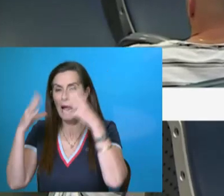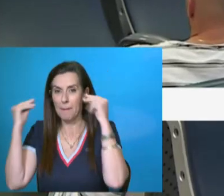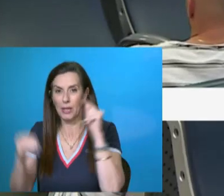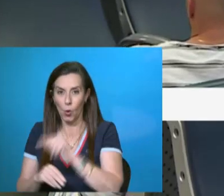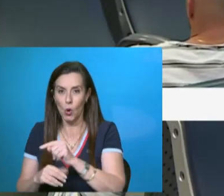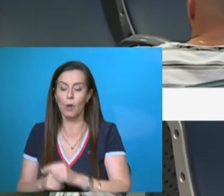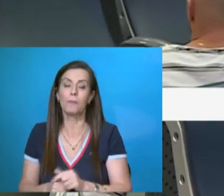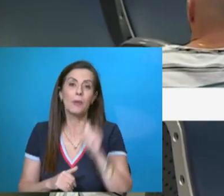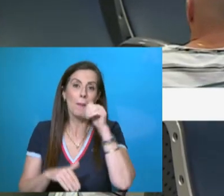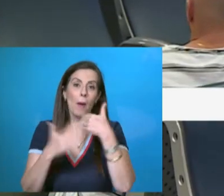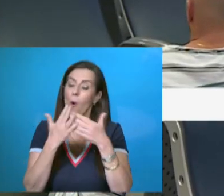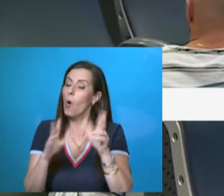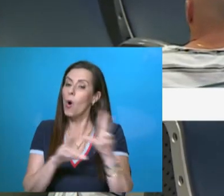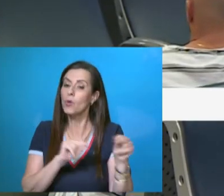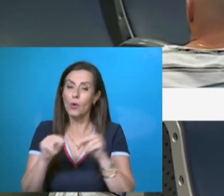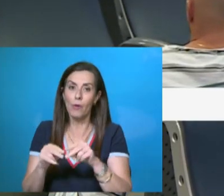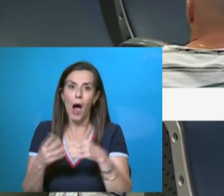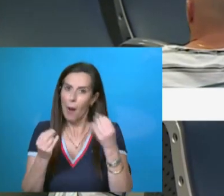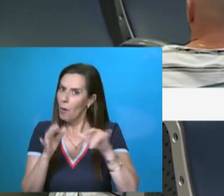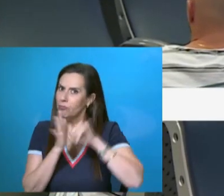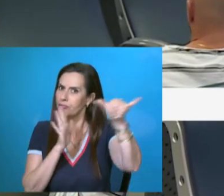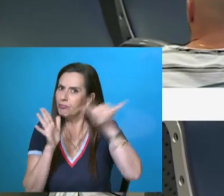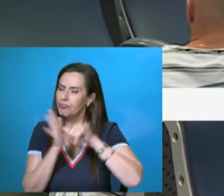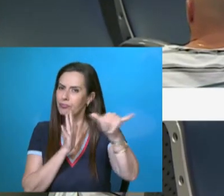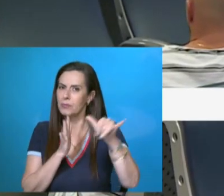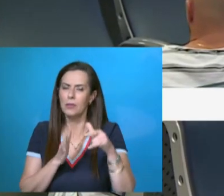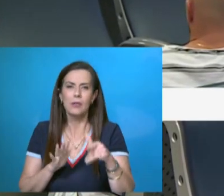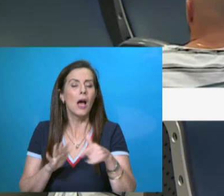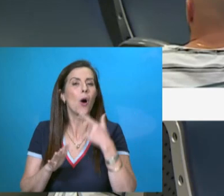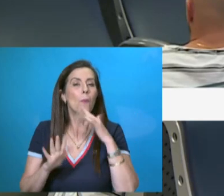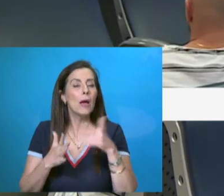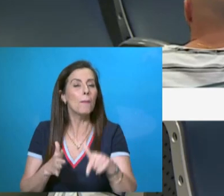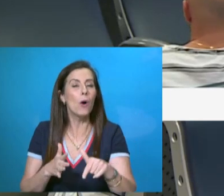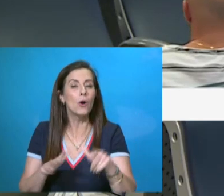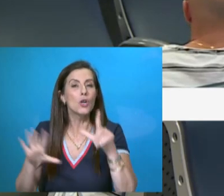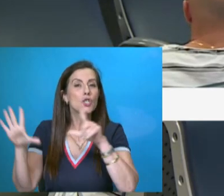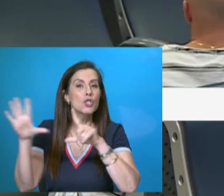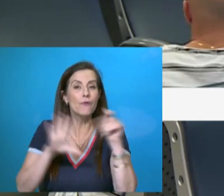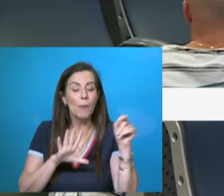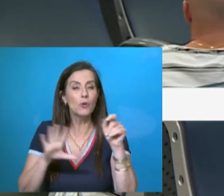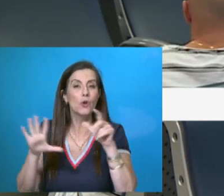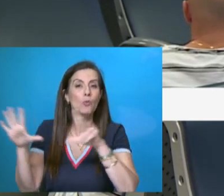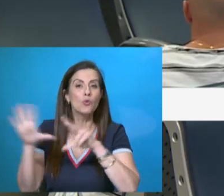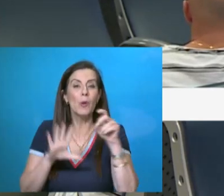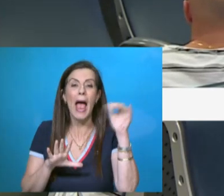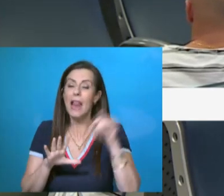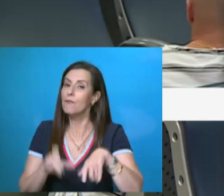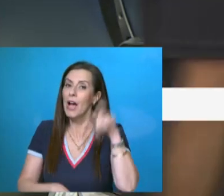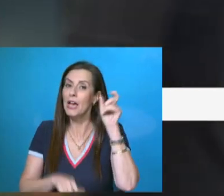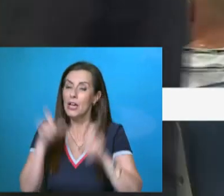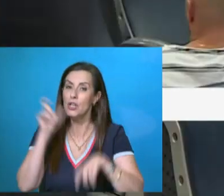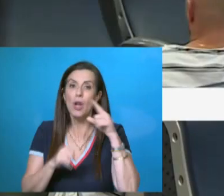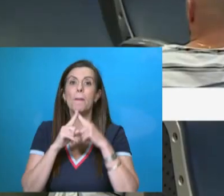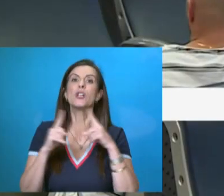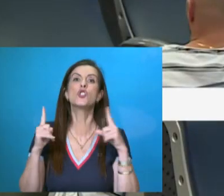בבוקר בנתב"ג. התעבורה פה היא גדולה מאוד, תבין לי סדרי גודל, מדברים על כ-700, בין 700 ל-800 אלף נוסעים בשנה.